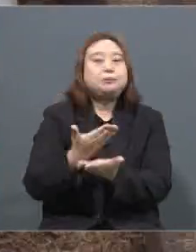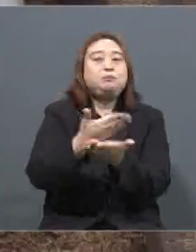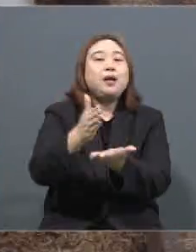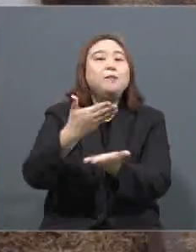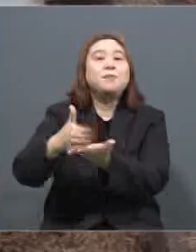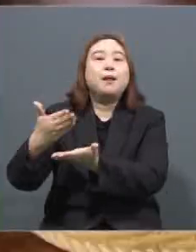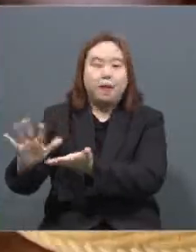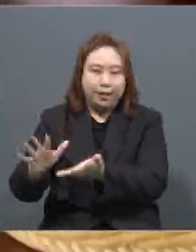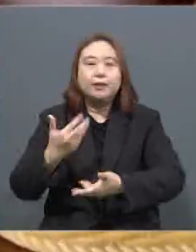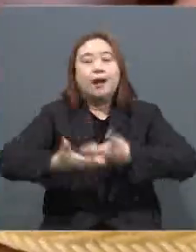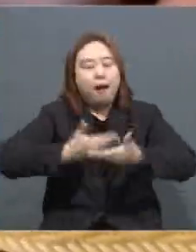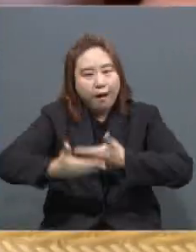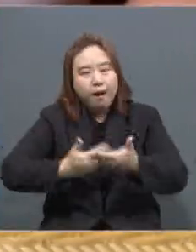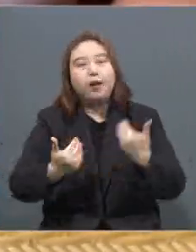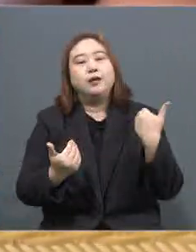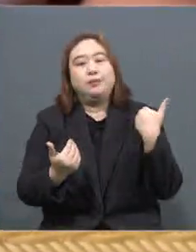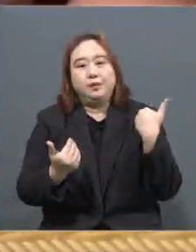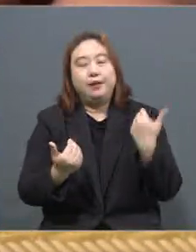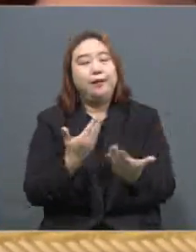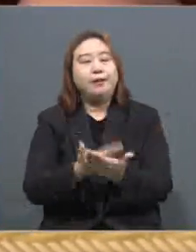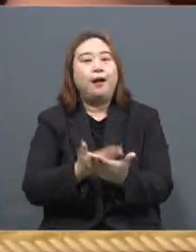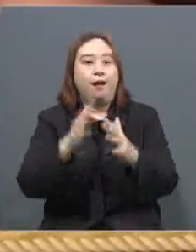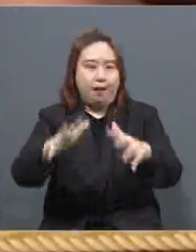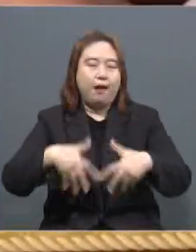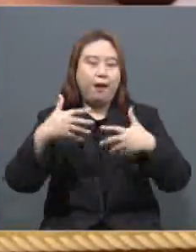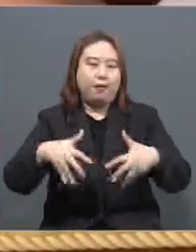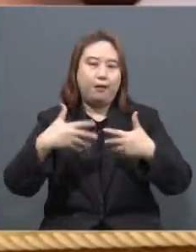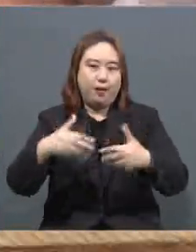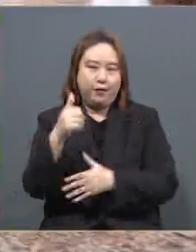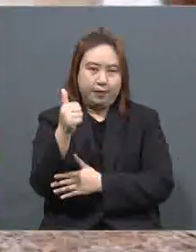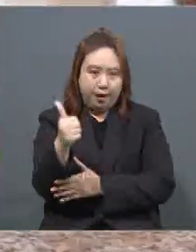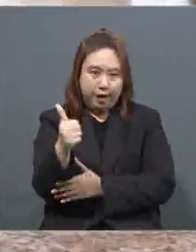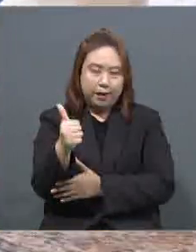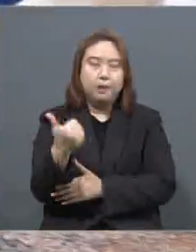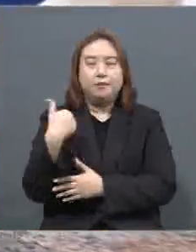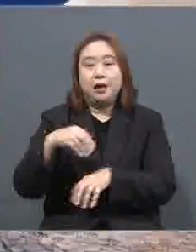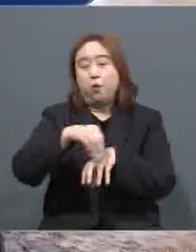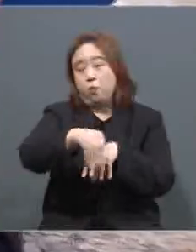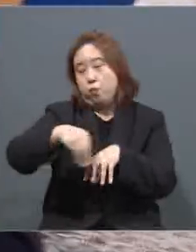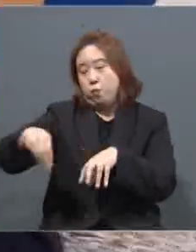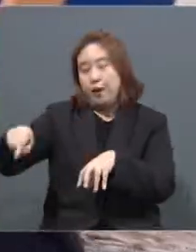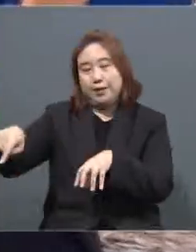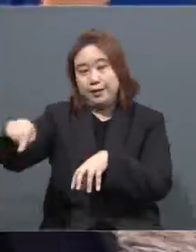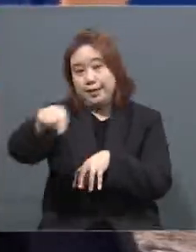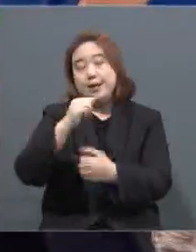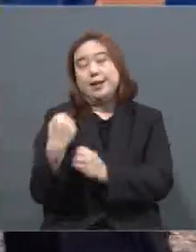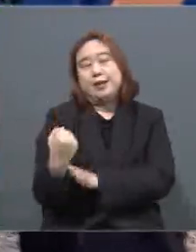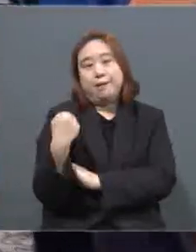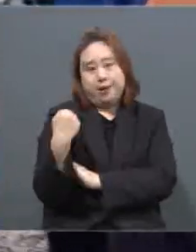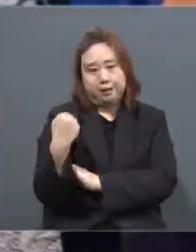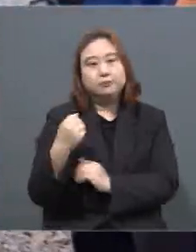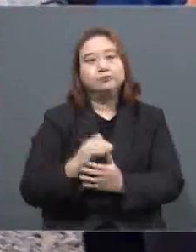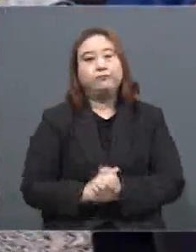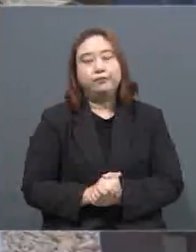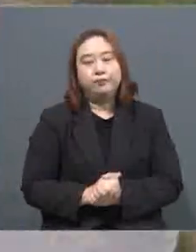จำหน่ายในชุมชนส่งผลให้เกิดรายได้ที่มั่นคงและสร้างเครือข่ายที่เข้มแข็งในหมู่บ้านเป็นสัญลักษณ์ของ